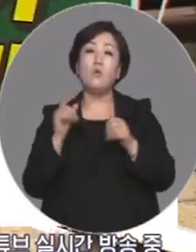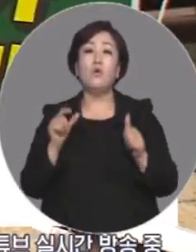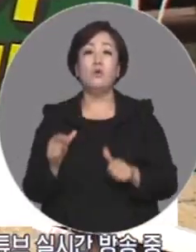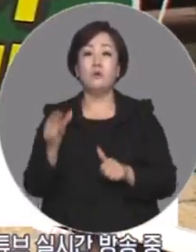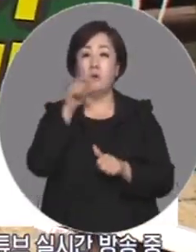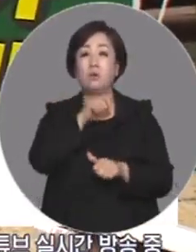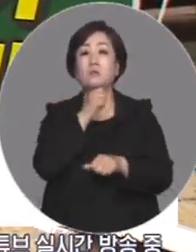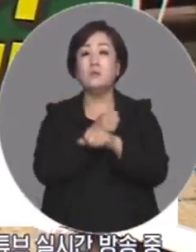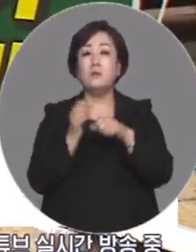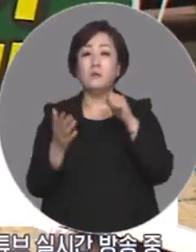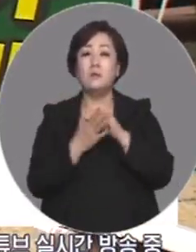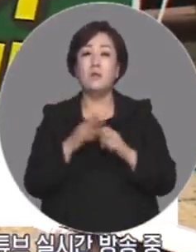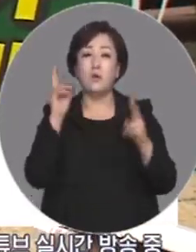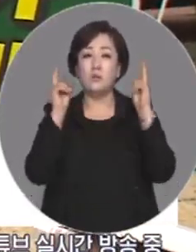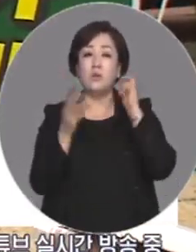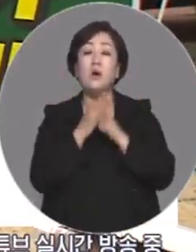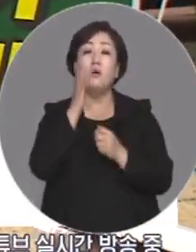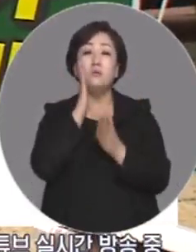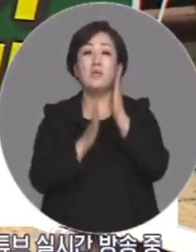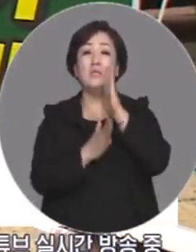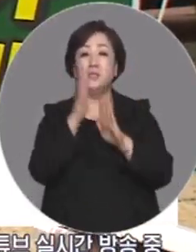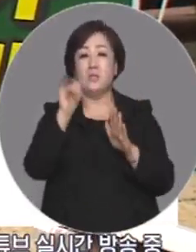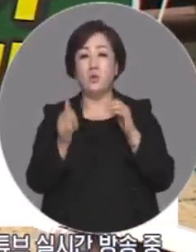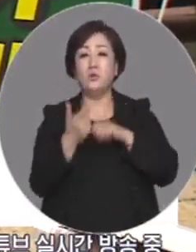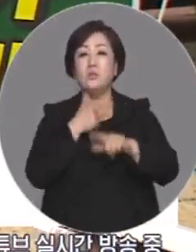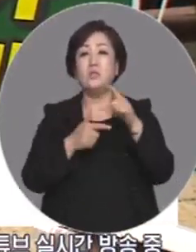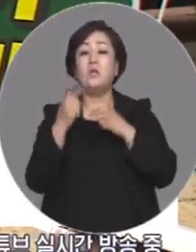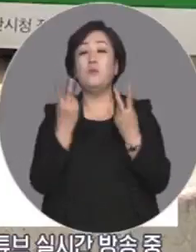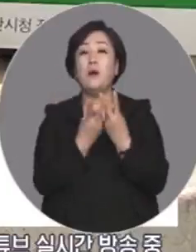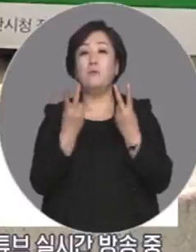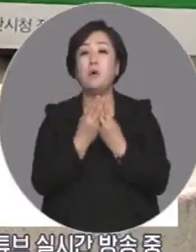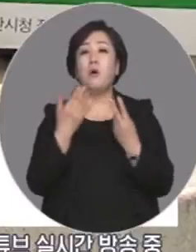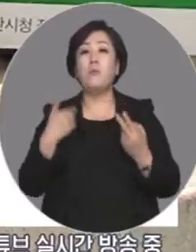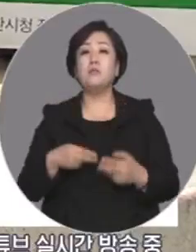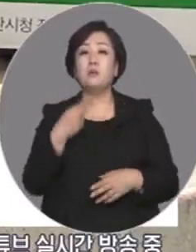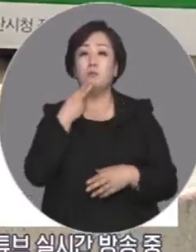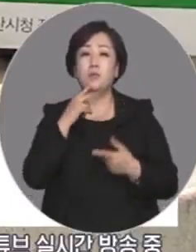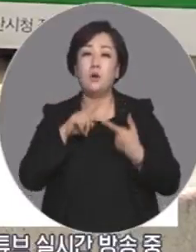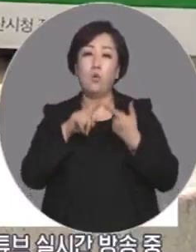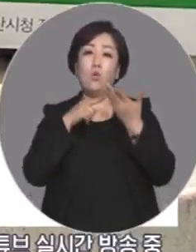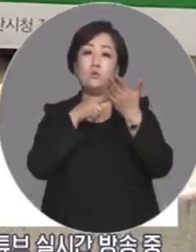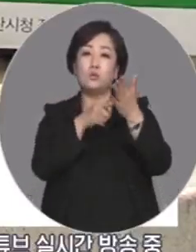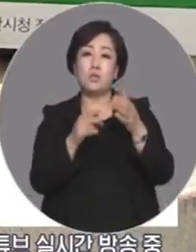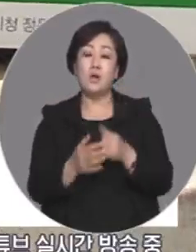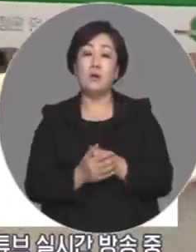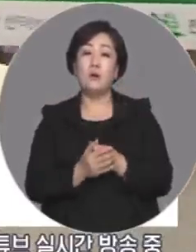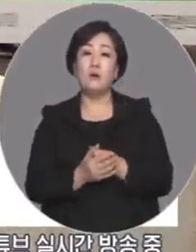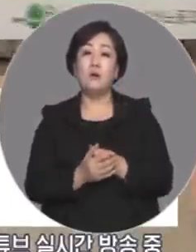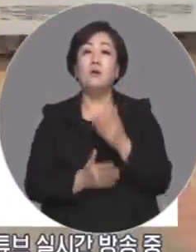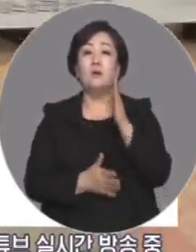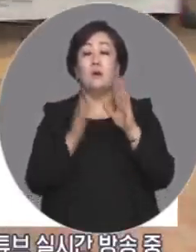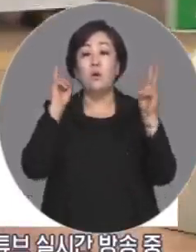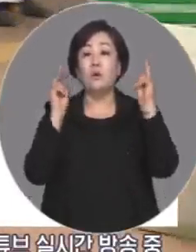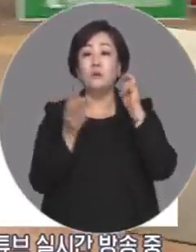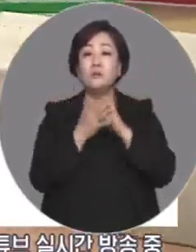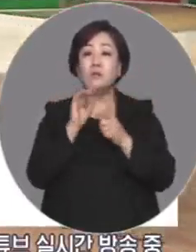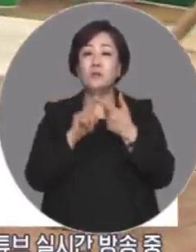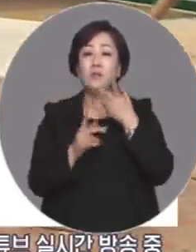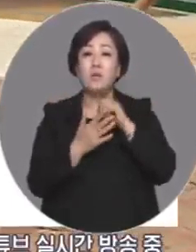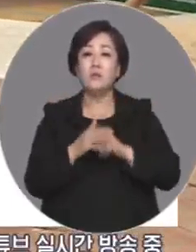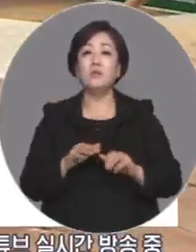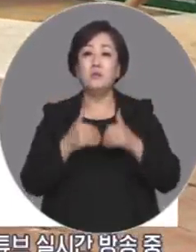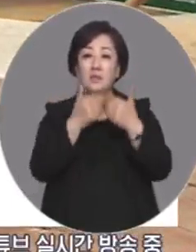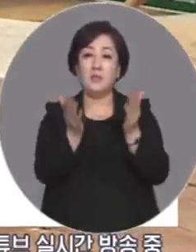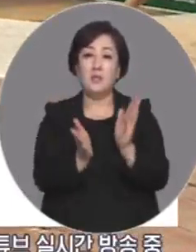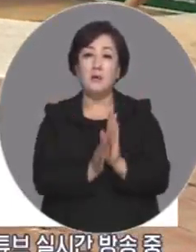고용했는데도 원청사와 울산시가 대책을 제시하지 않고 있다고 주장했습니다. 이에 대해 시공사는 탱크